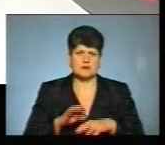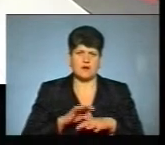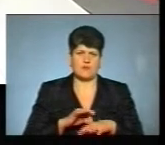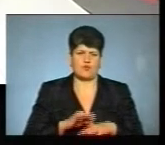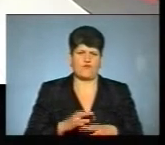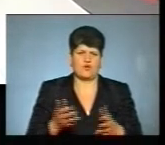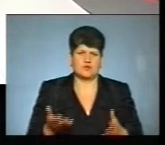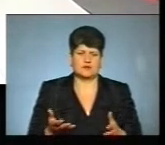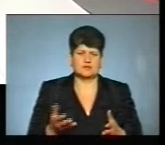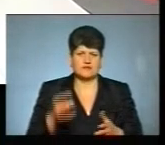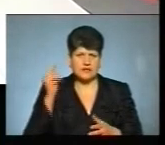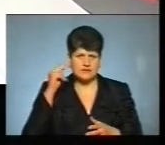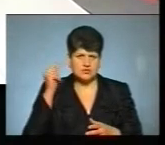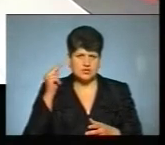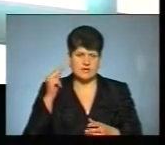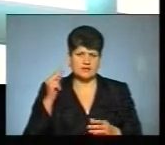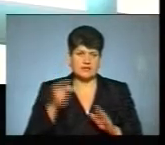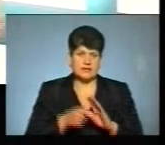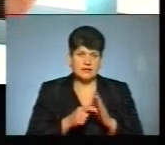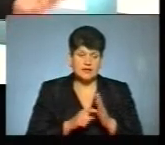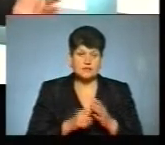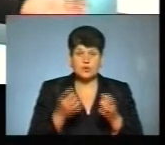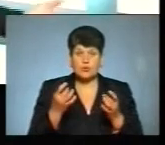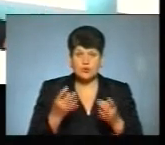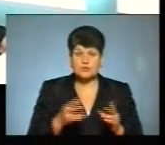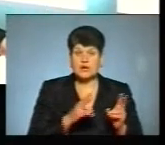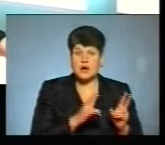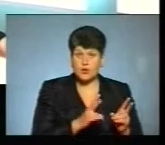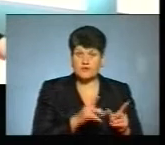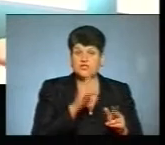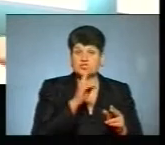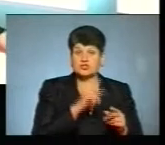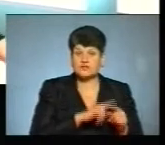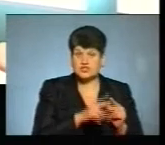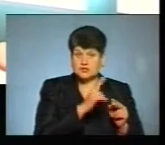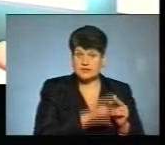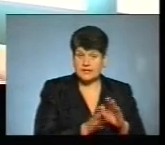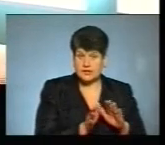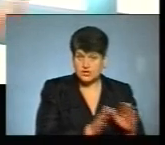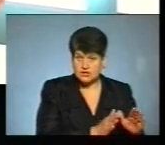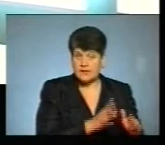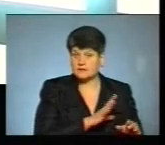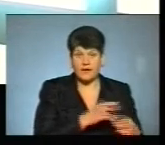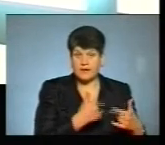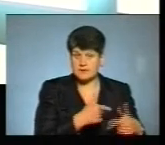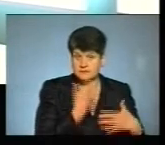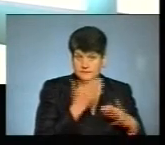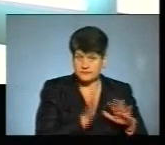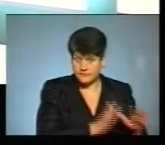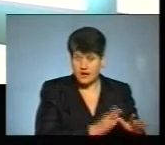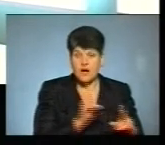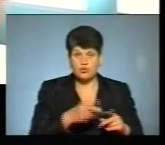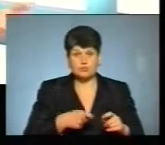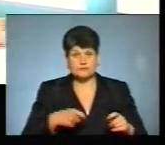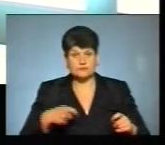яка проводилася в навчальних класах. Просто для когось вона швидше закінчувалася, де не було іспитів, а для когось вона пізніше,